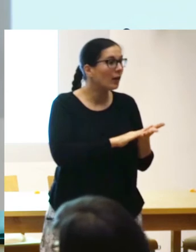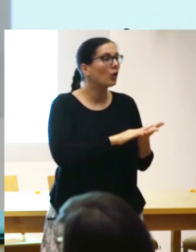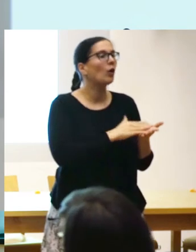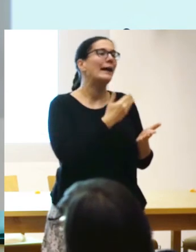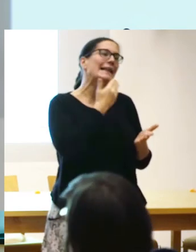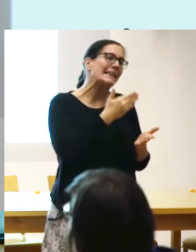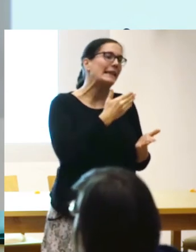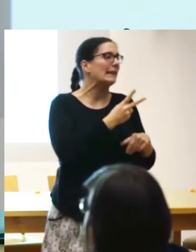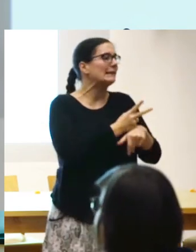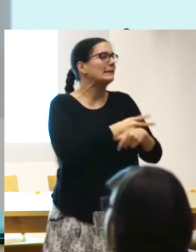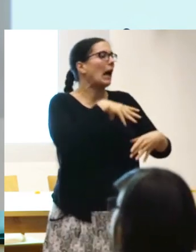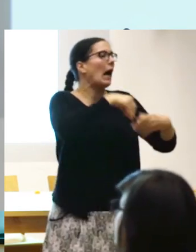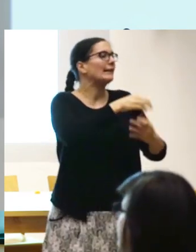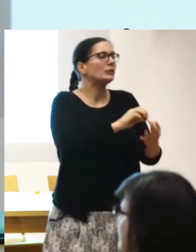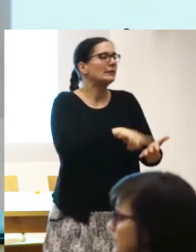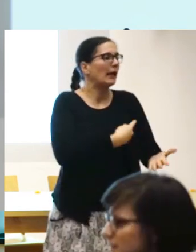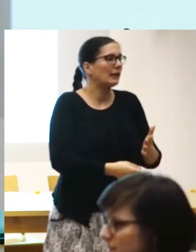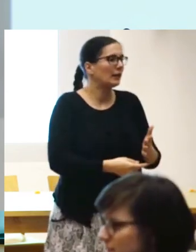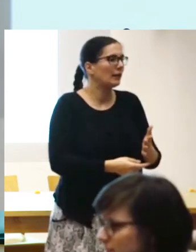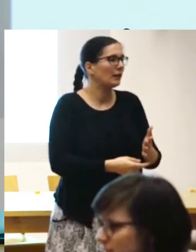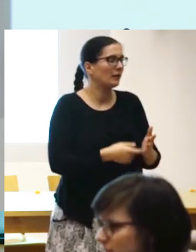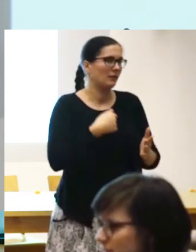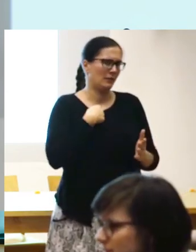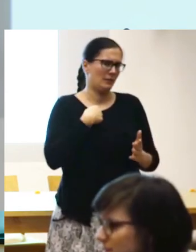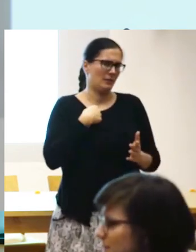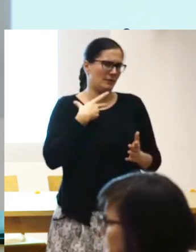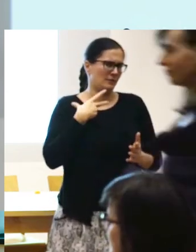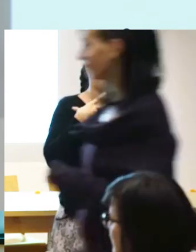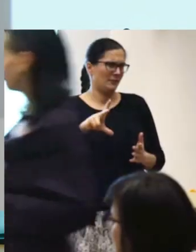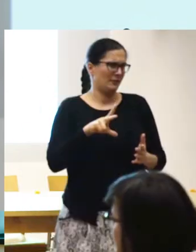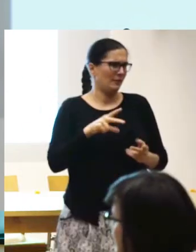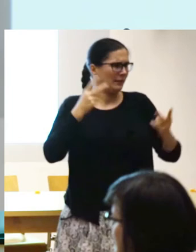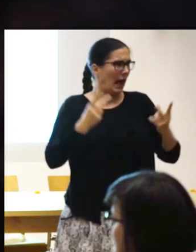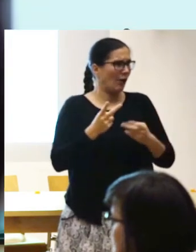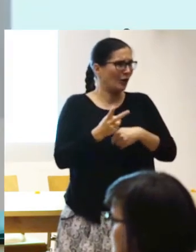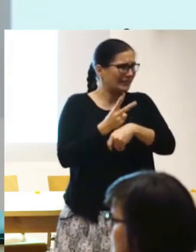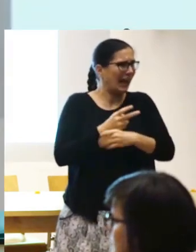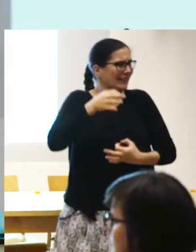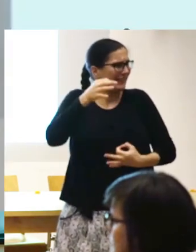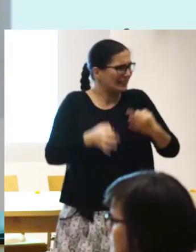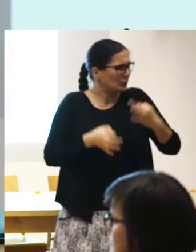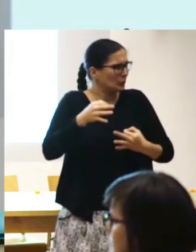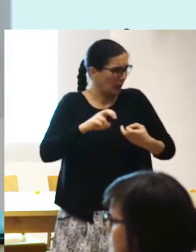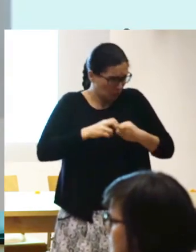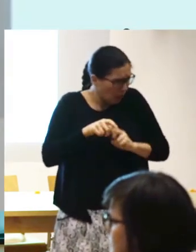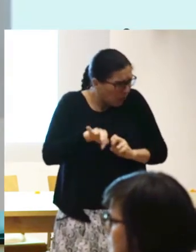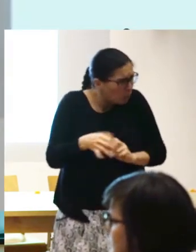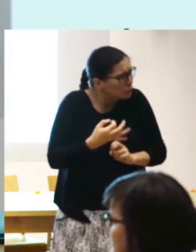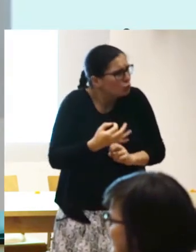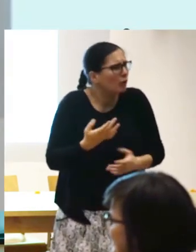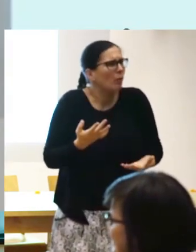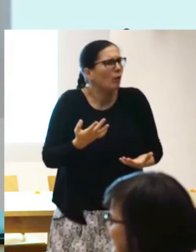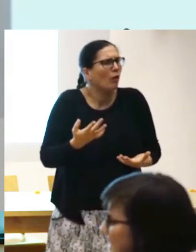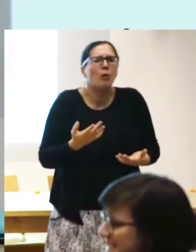ve státní instituci. Nevím, proč to zaznělo, nebo jestli tam nějaký jako jaký máš vztah ke státním institucím.